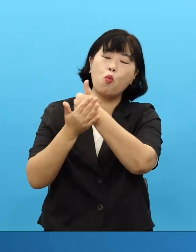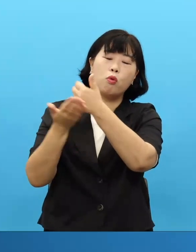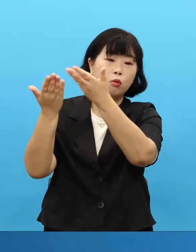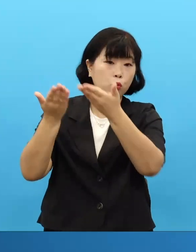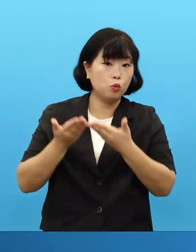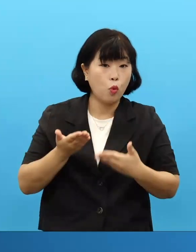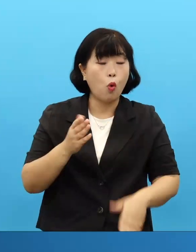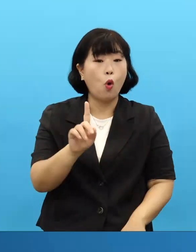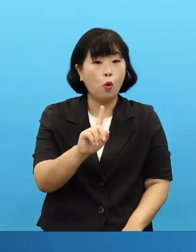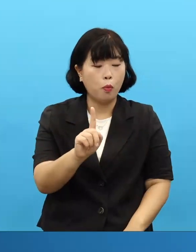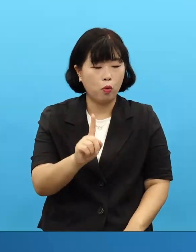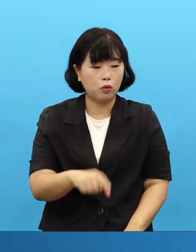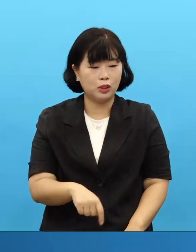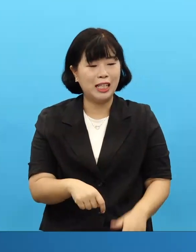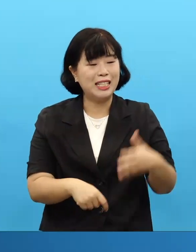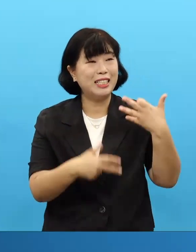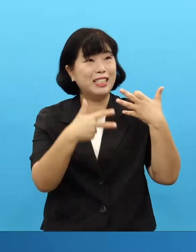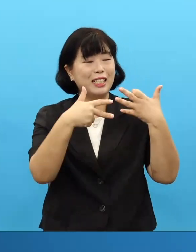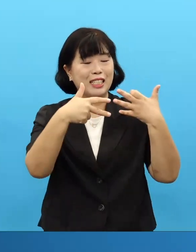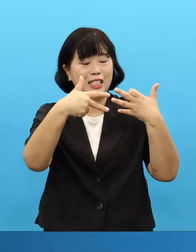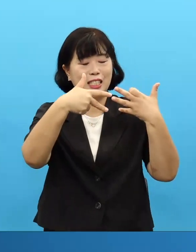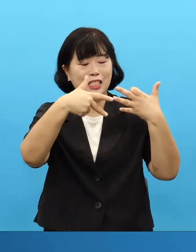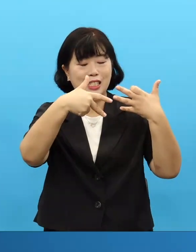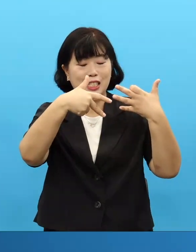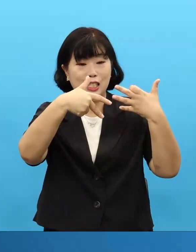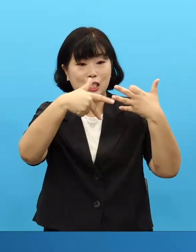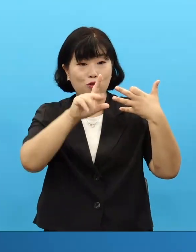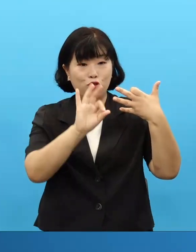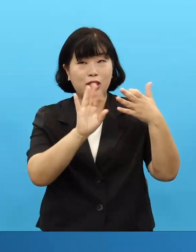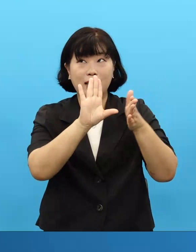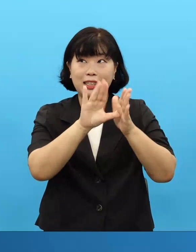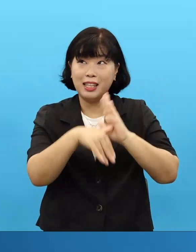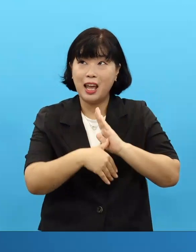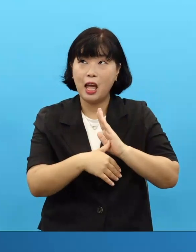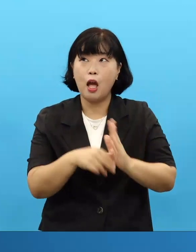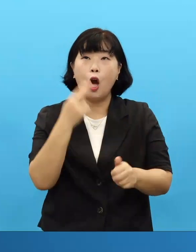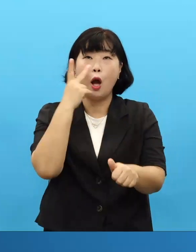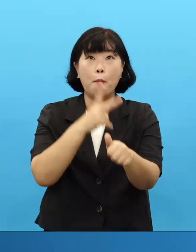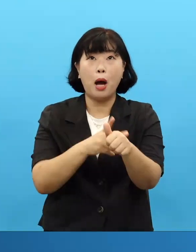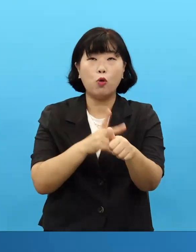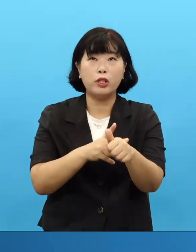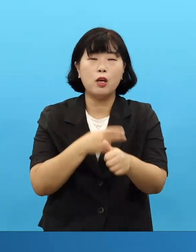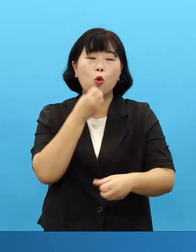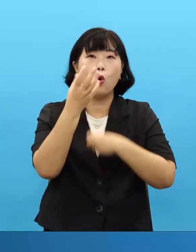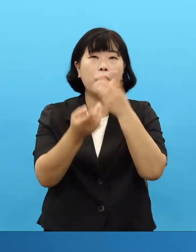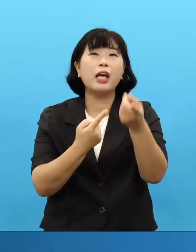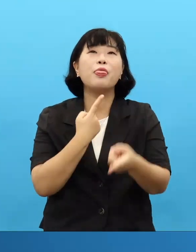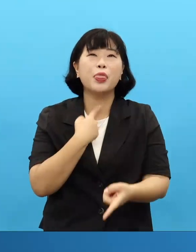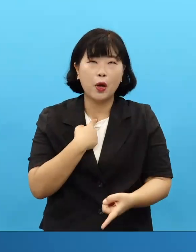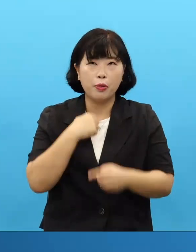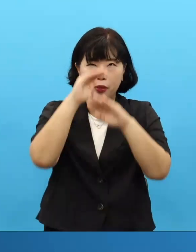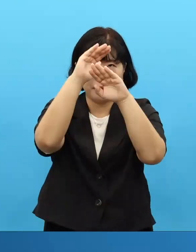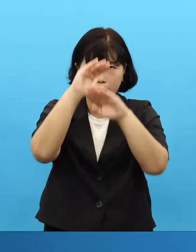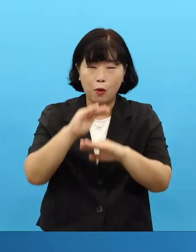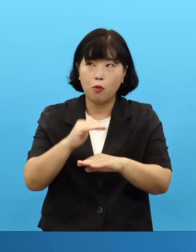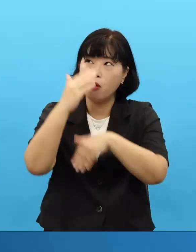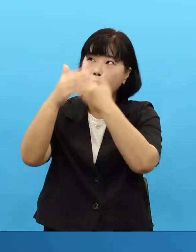time, God commended and encouraged Paul by utilizing the words that he spoke. 담대해라. He says, be bold. 법정에 있을